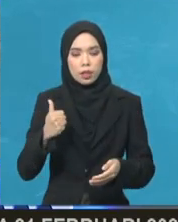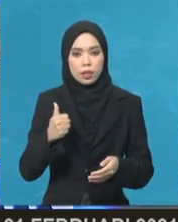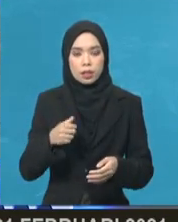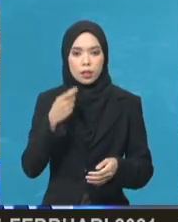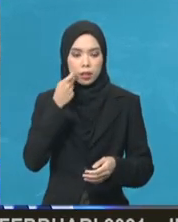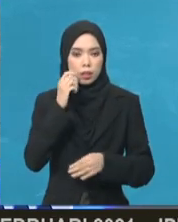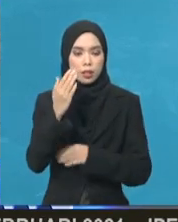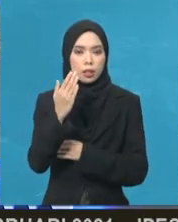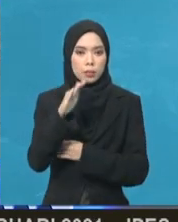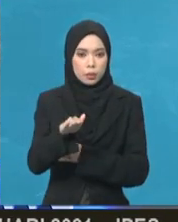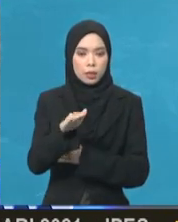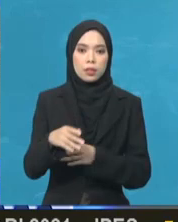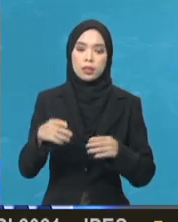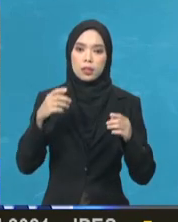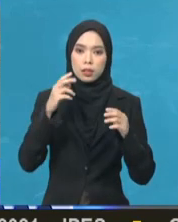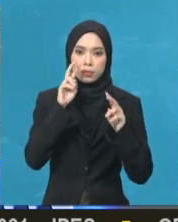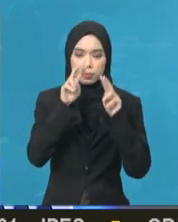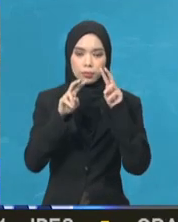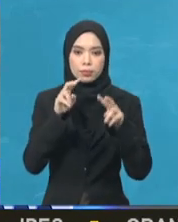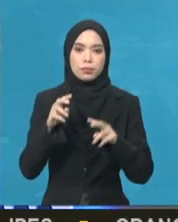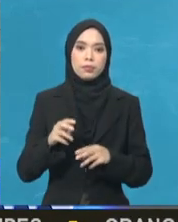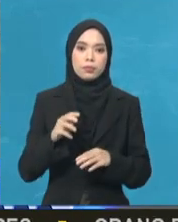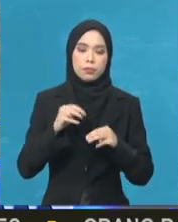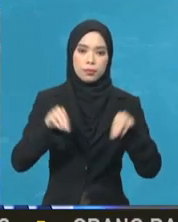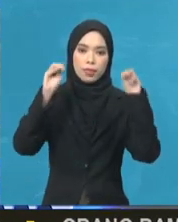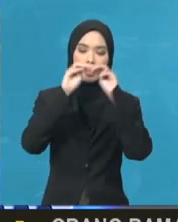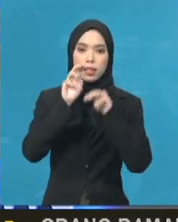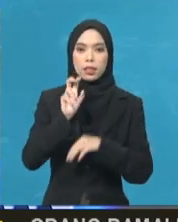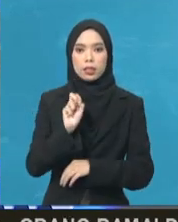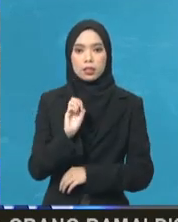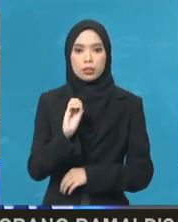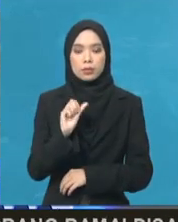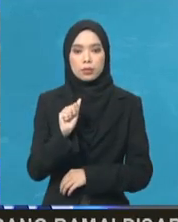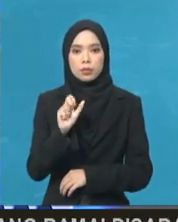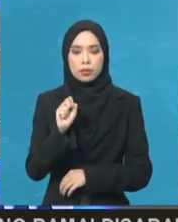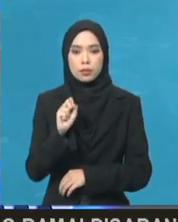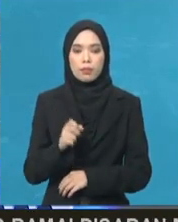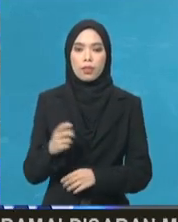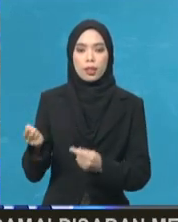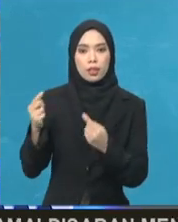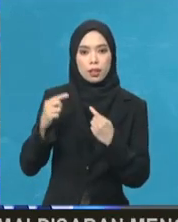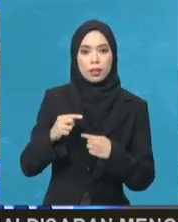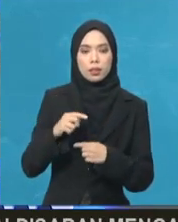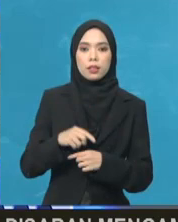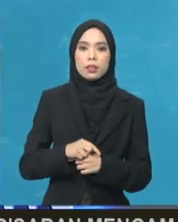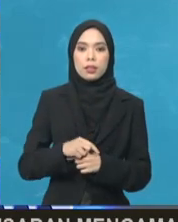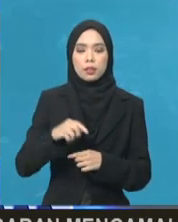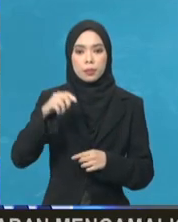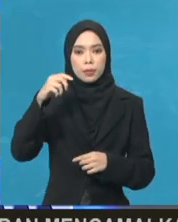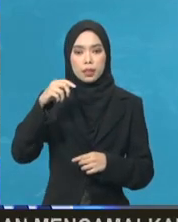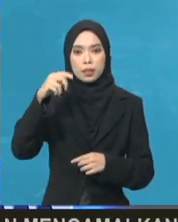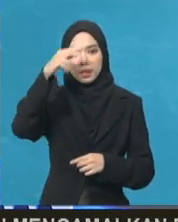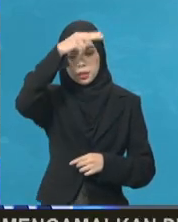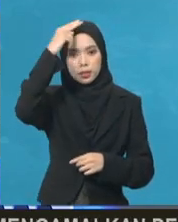tinjauan D masjid Omar Ali saifuddien Bandar Seri Begawan holder yang amat Mulia pengiran lele Satria dzahibun aja bah